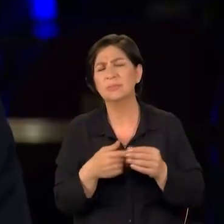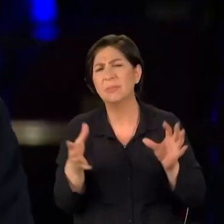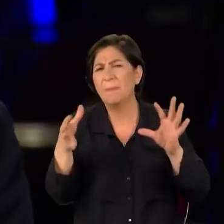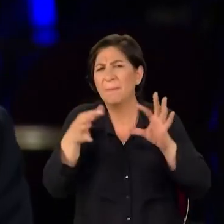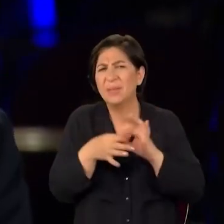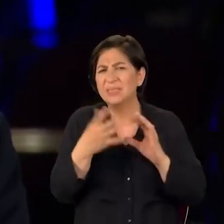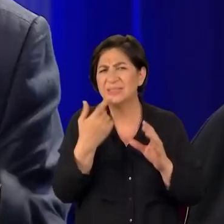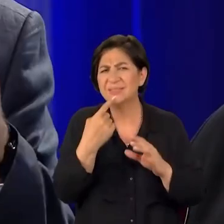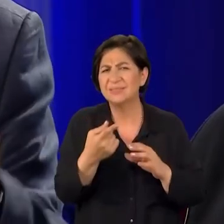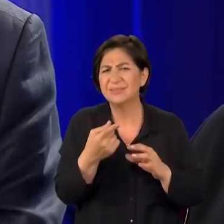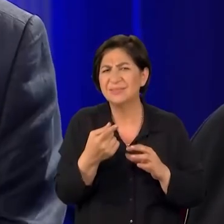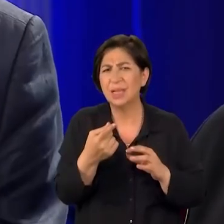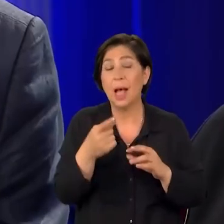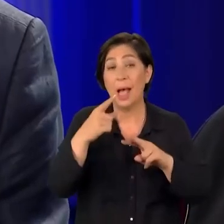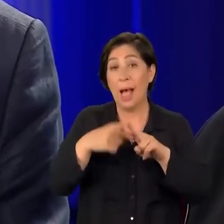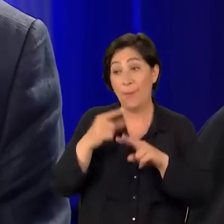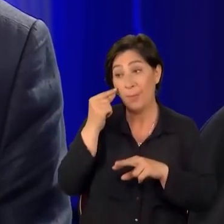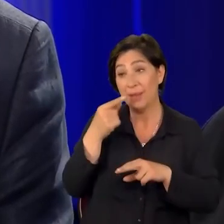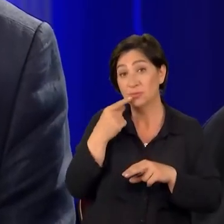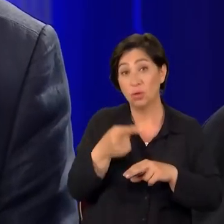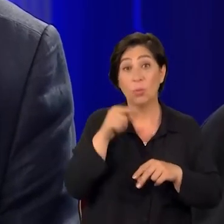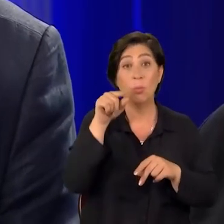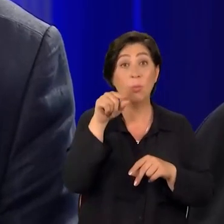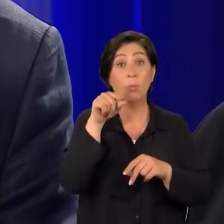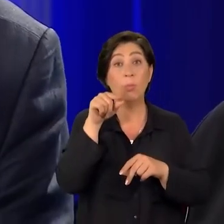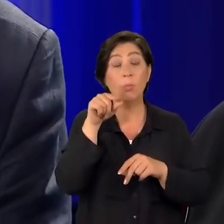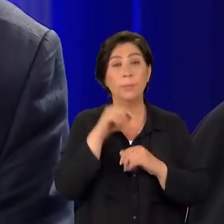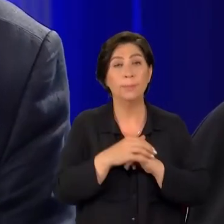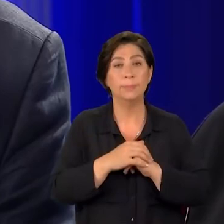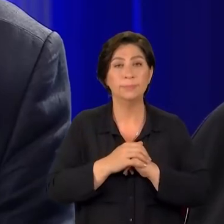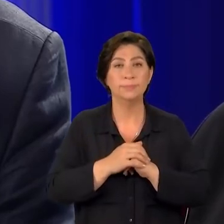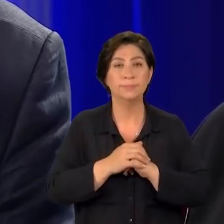demek istiyorsunuz bileşkeyle? Biraz önce işte Ahmet Bey'in söylediği bu